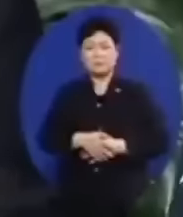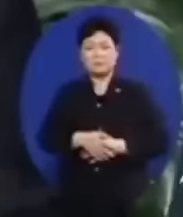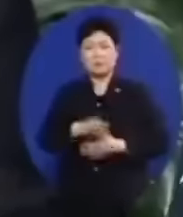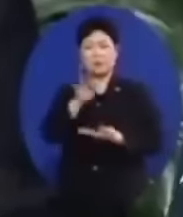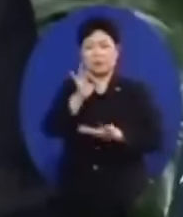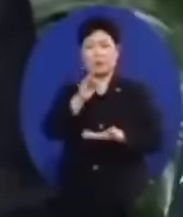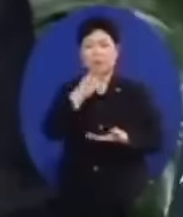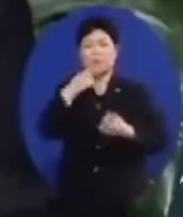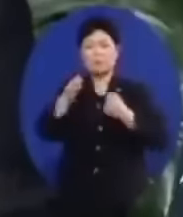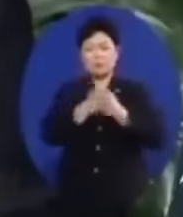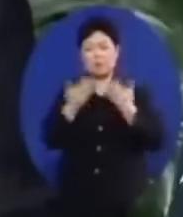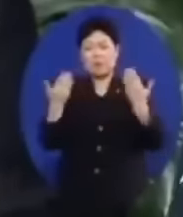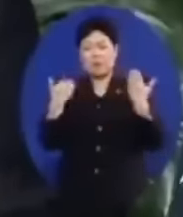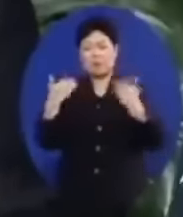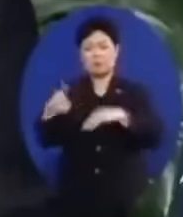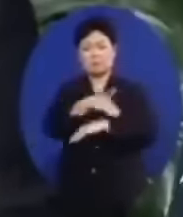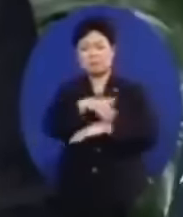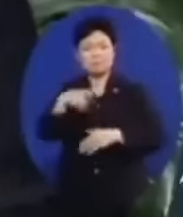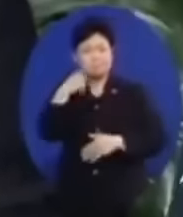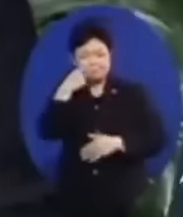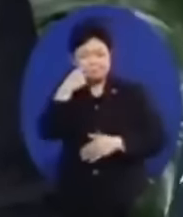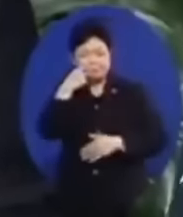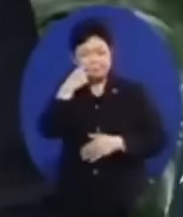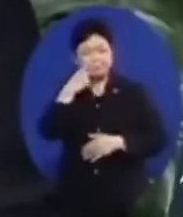돈이 없어서 학교도 갈 수도 없고